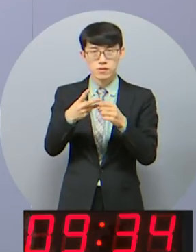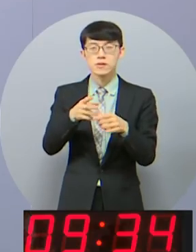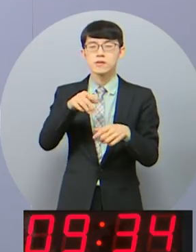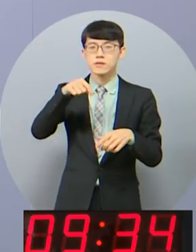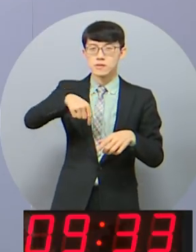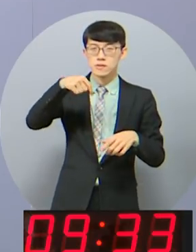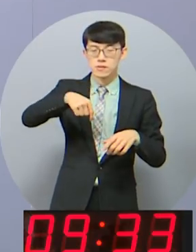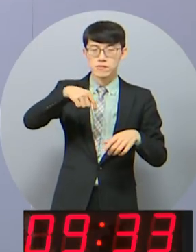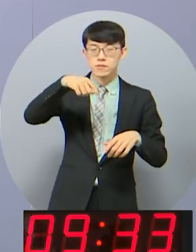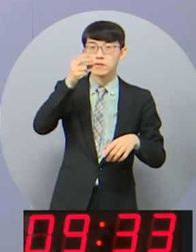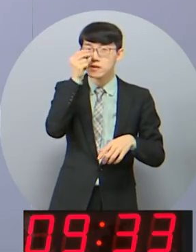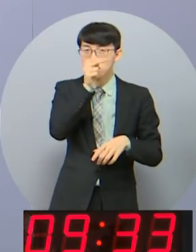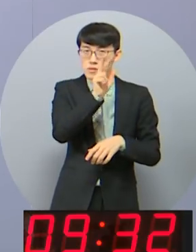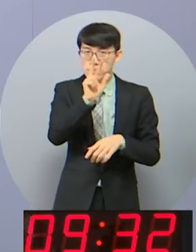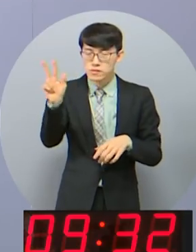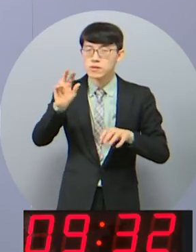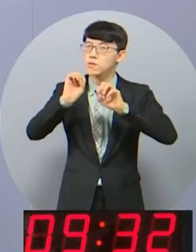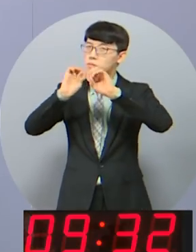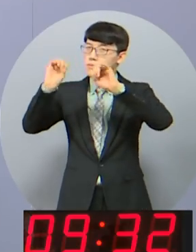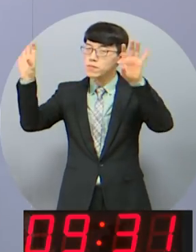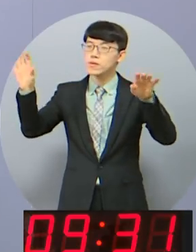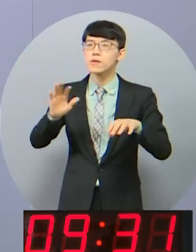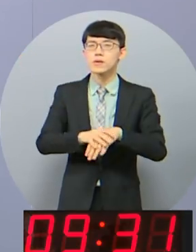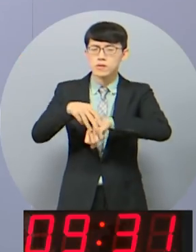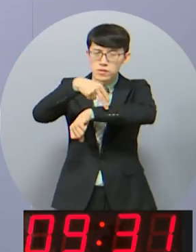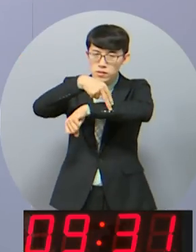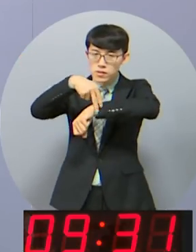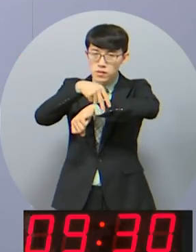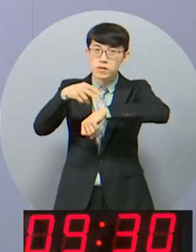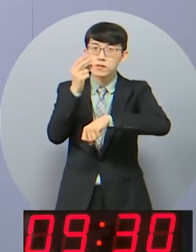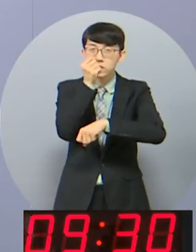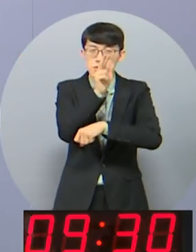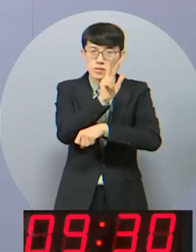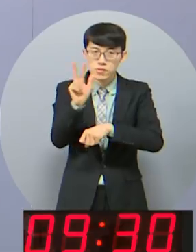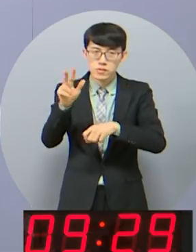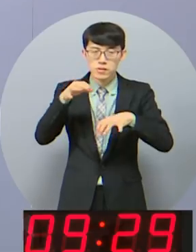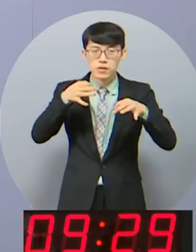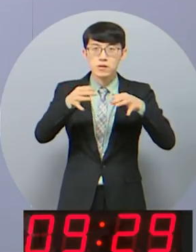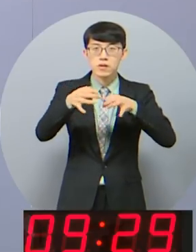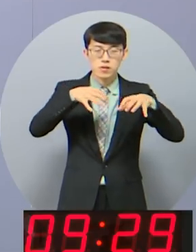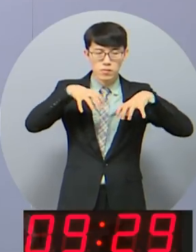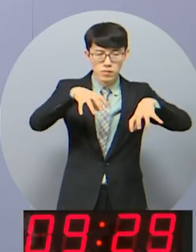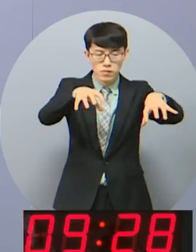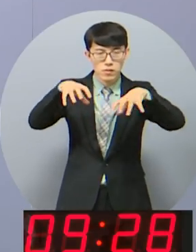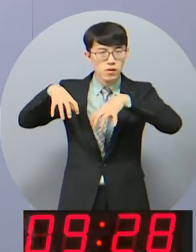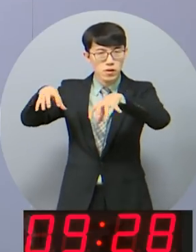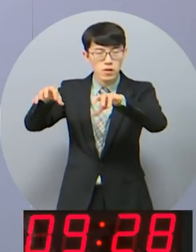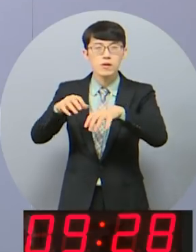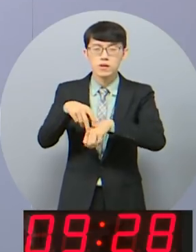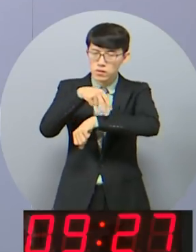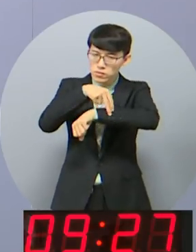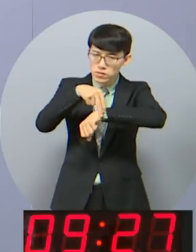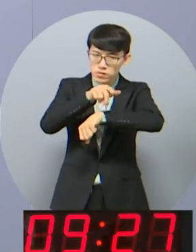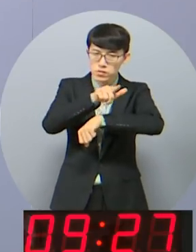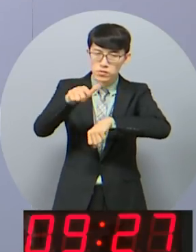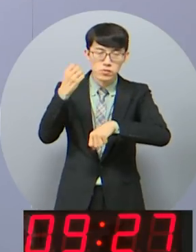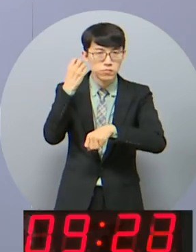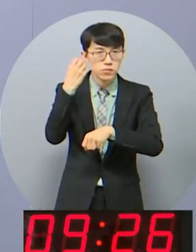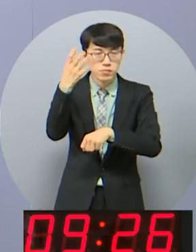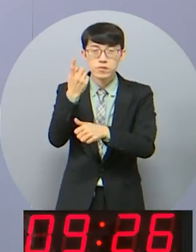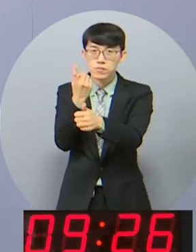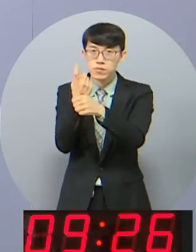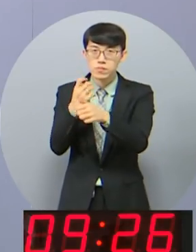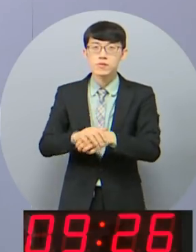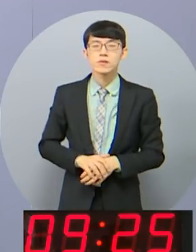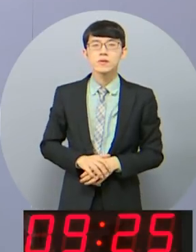划特色观光商圈与商品，开发经济蓝海商机。除了市政